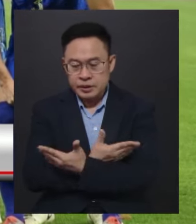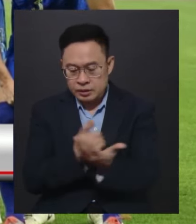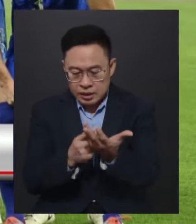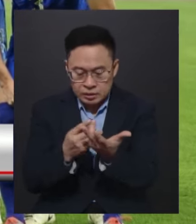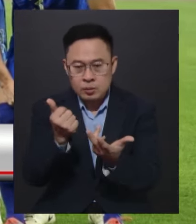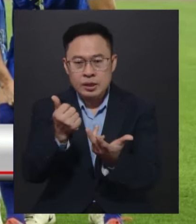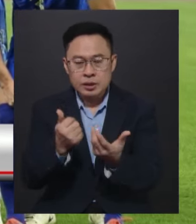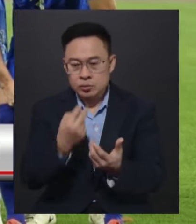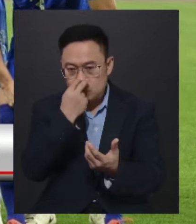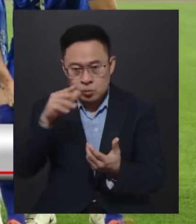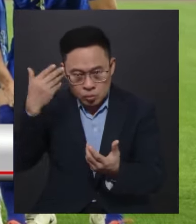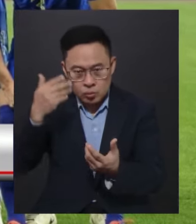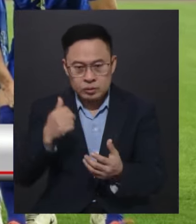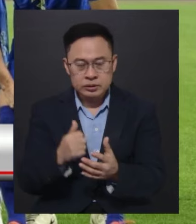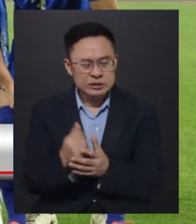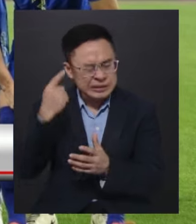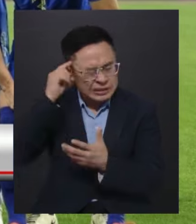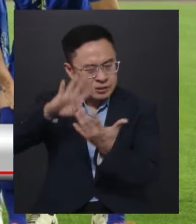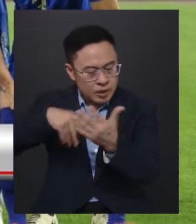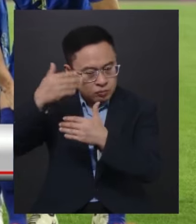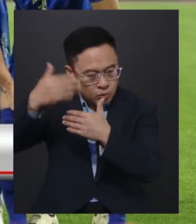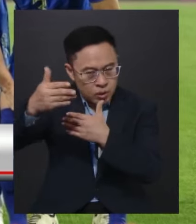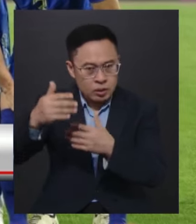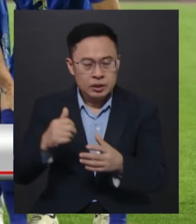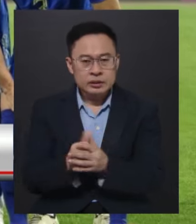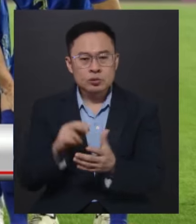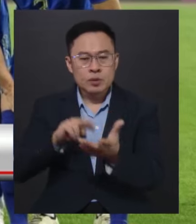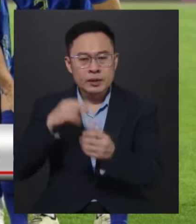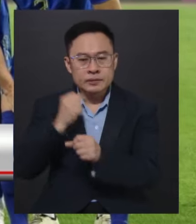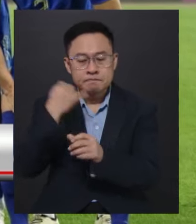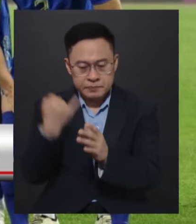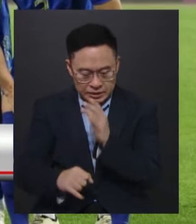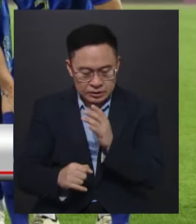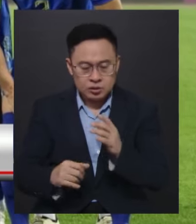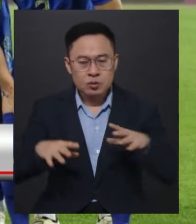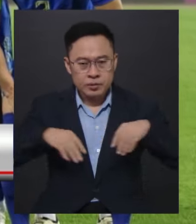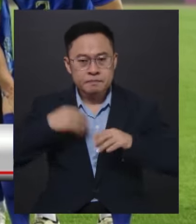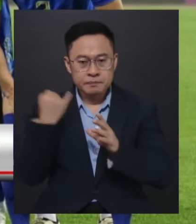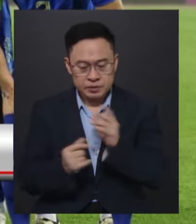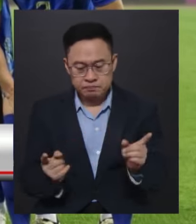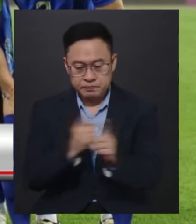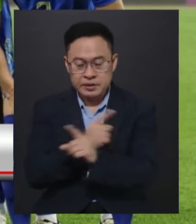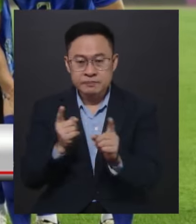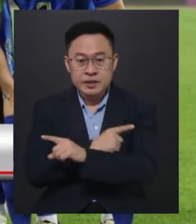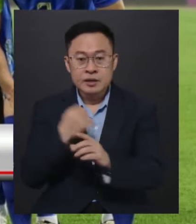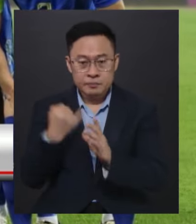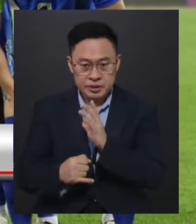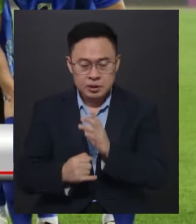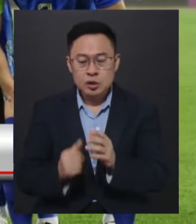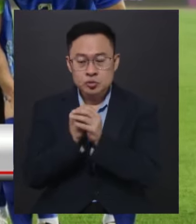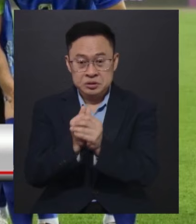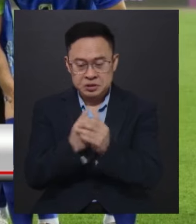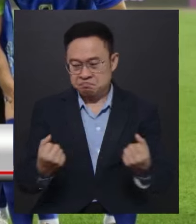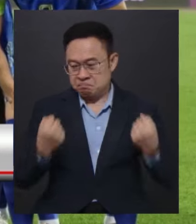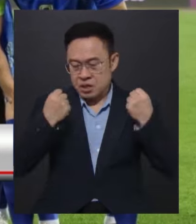คนก็มีส่วนเกี่ยวข้องขอยอมรับความผิดพลาดตรงนี้จีนเขาเป็นทีมที่มีพลังสูงผม